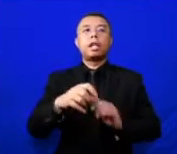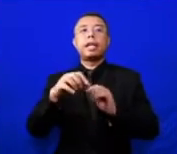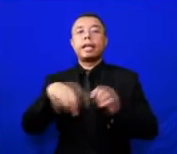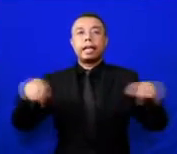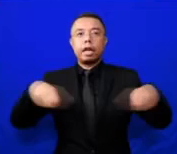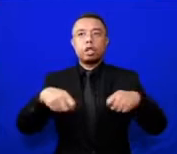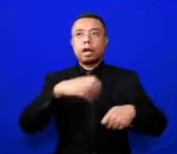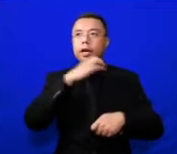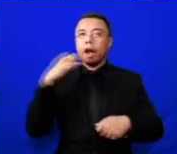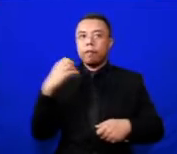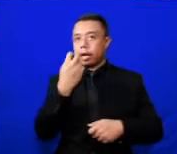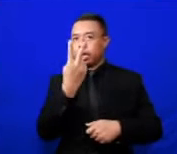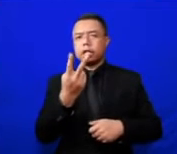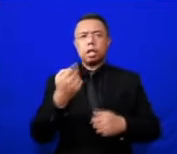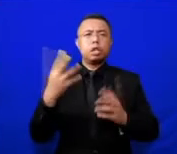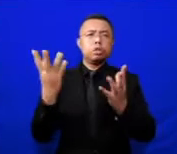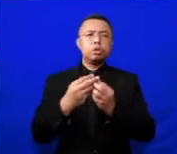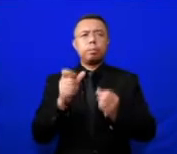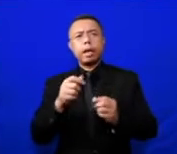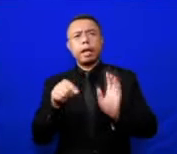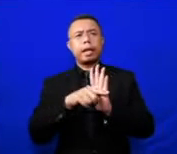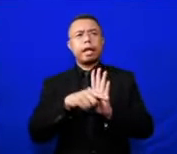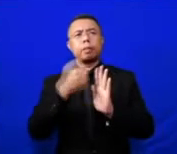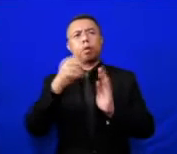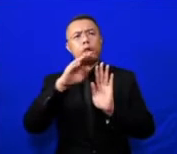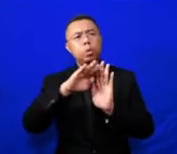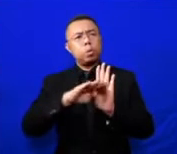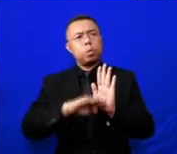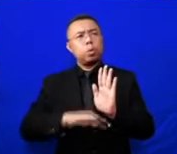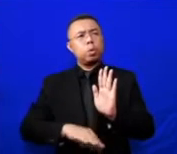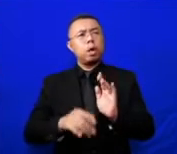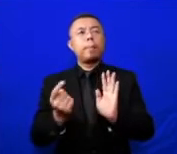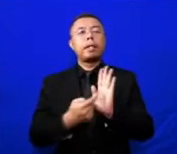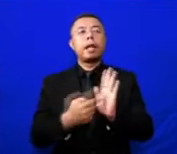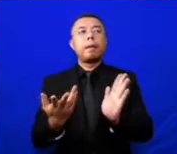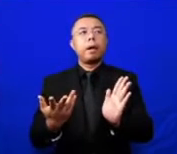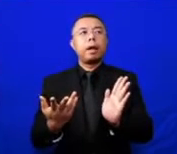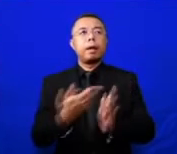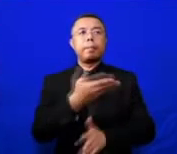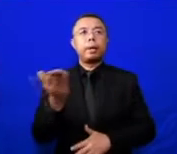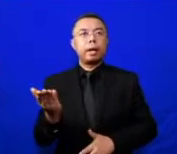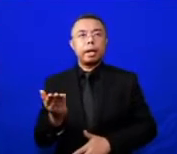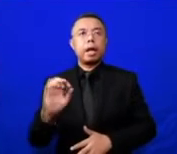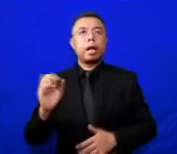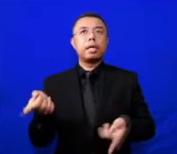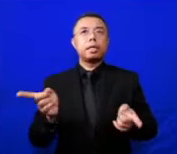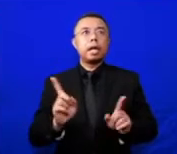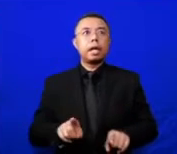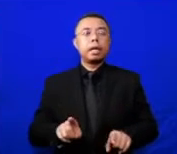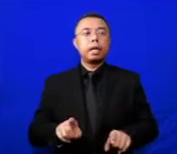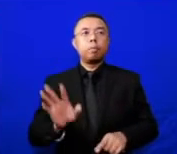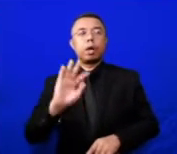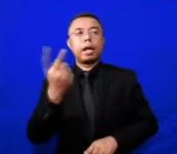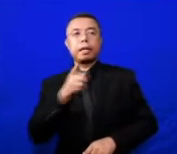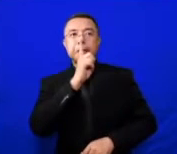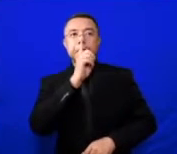lihat di restoran kafe itu juga sebenarnya presentasi negatifnya jalan makin turun ingin meledakkan apa menandakan bahwa sebenarnya orang jadi enggak Hanya